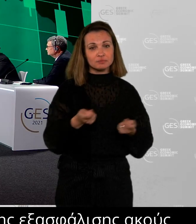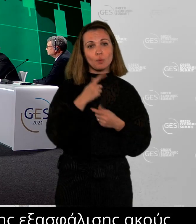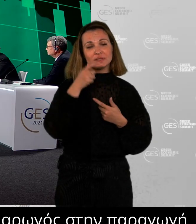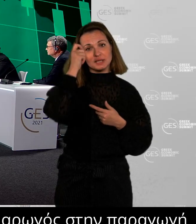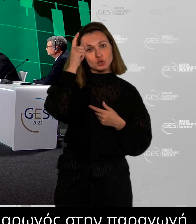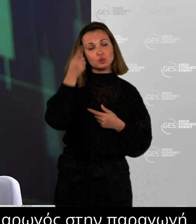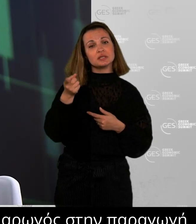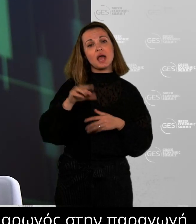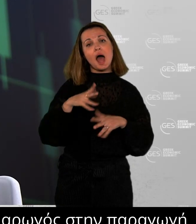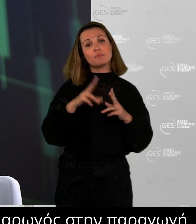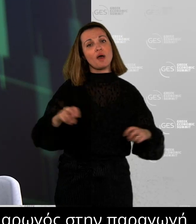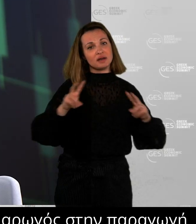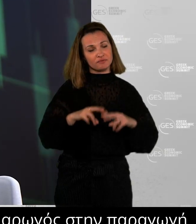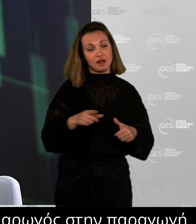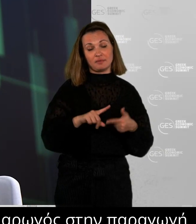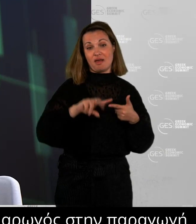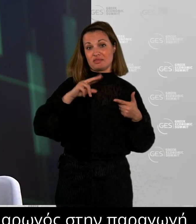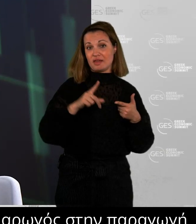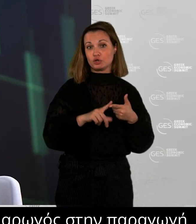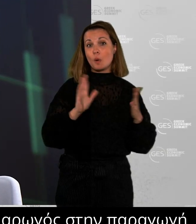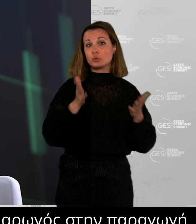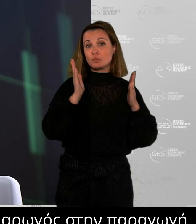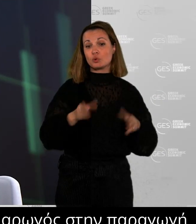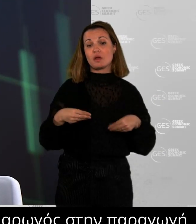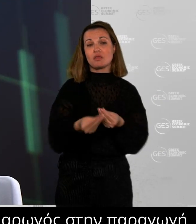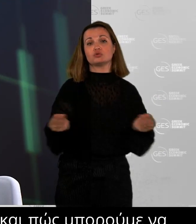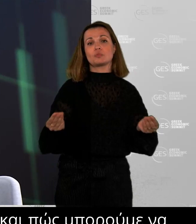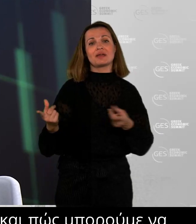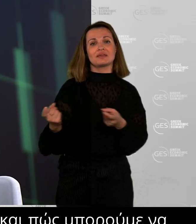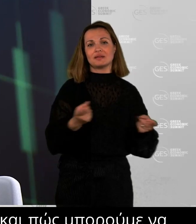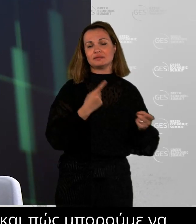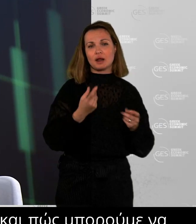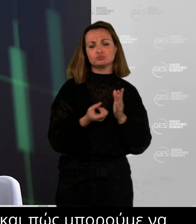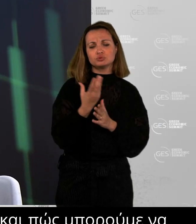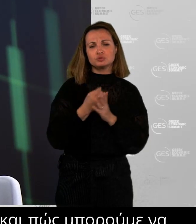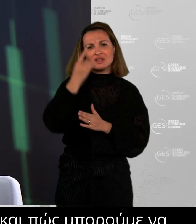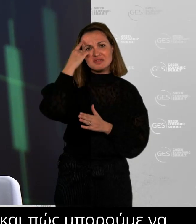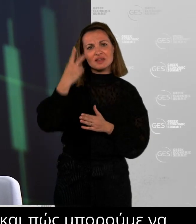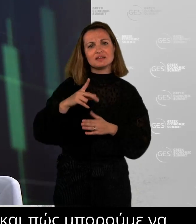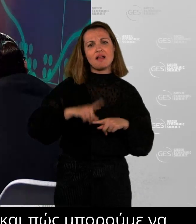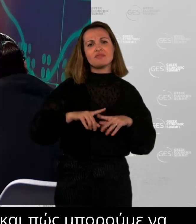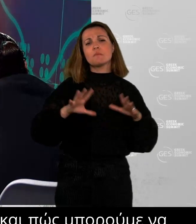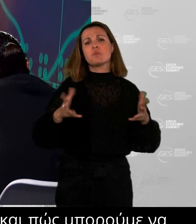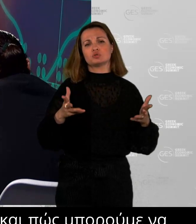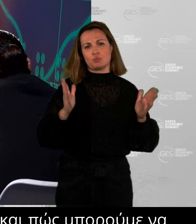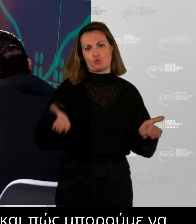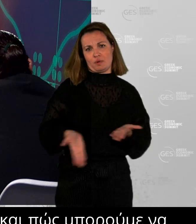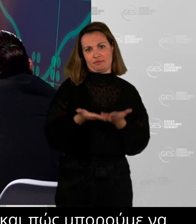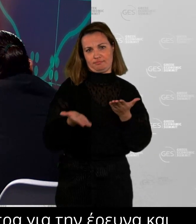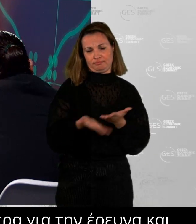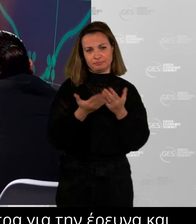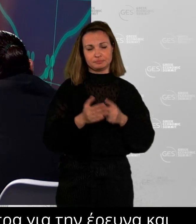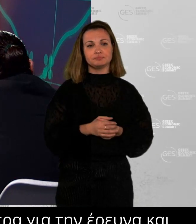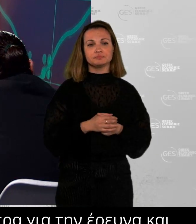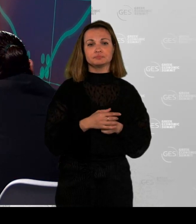Και πώς μπορούμε να προσφέρουμε περισσότερα κίνητρα για την έρευνα και την ανάπτυξη καινοτομιών στην Ελλάδα. Σημαντικό, καθοριστικό θα έλεγα